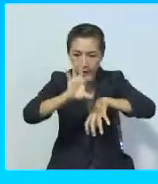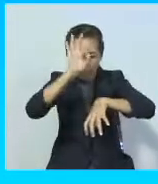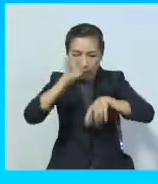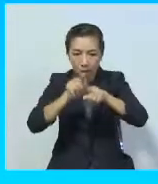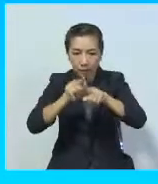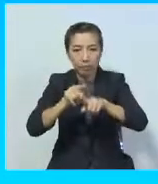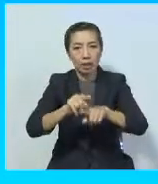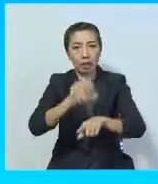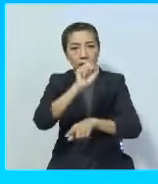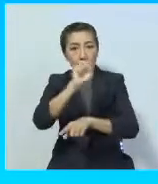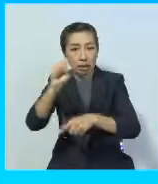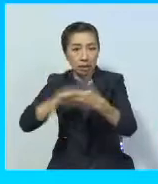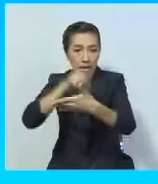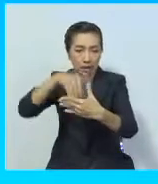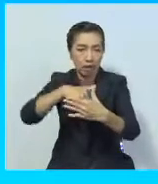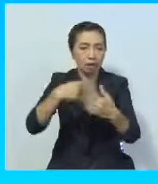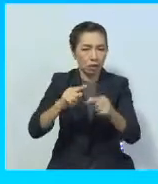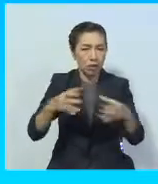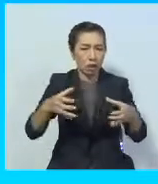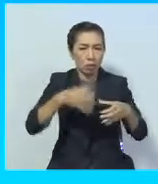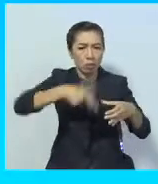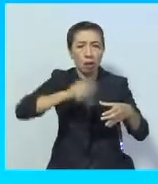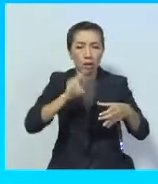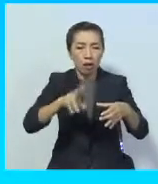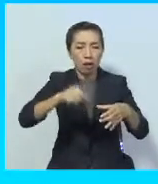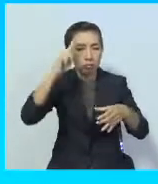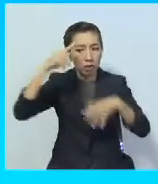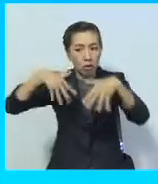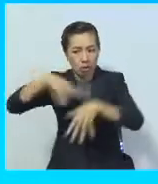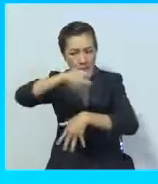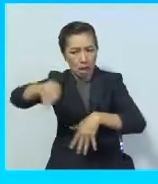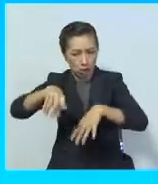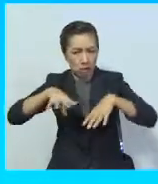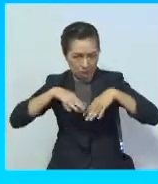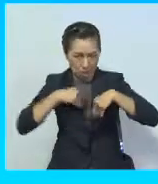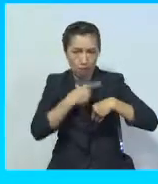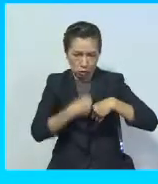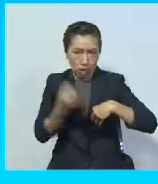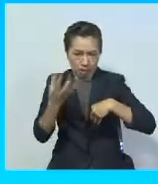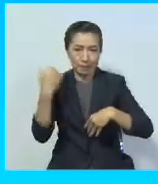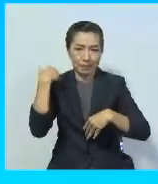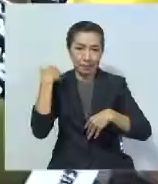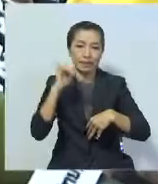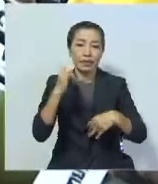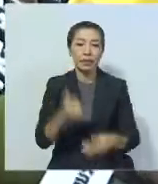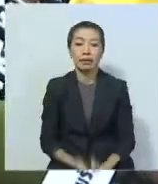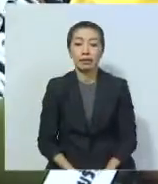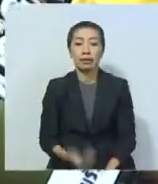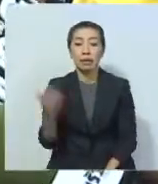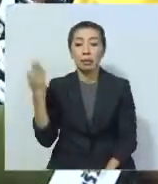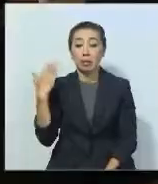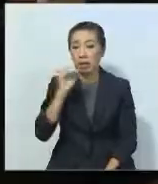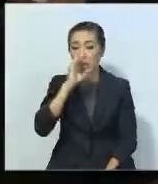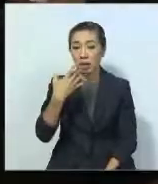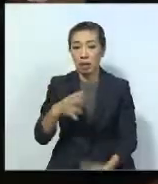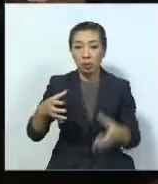แต่ยังคงมั่นใจนะคะว่าพรรคเพื่อไทยเนี่ยน่าจะยังได้รับความนิยมจากประชาชนอย่างแน่นอนค่ะ อีกหนึ่งพรรคที่เมื่อสักครู่พูดถึงไป